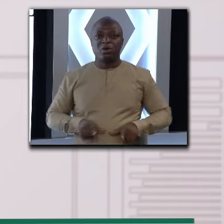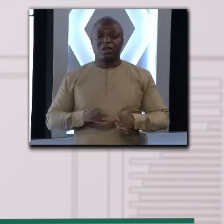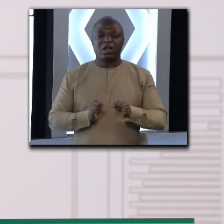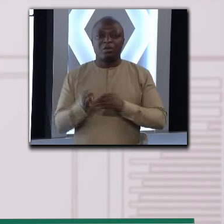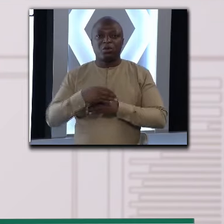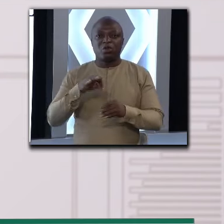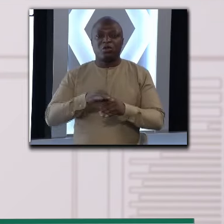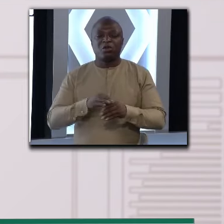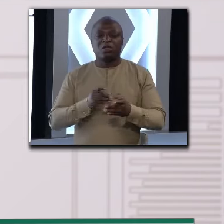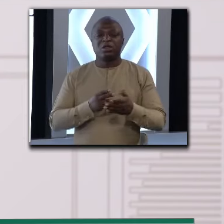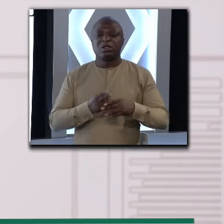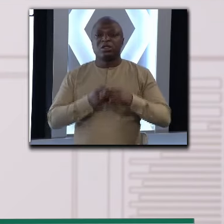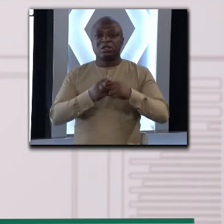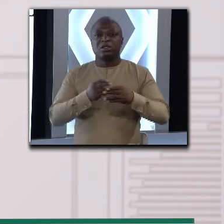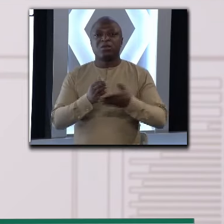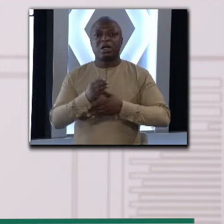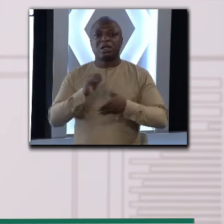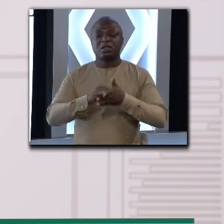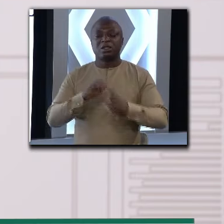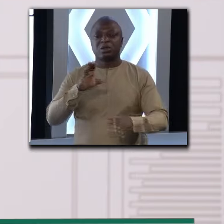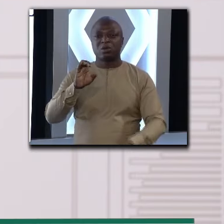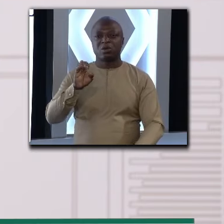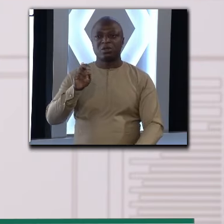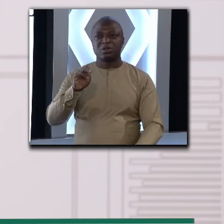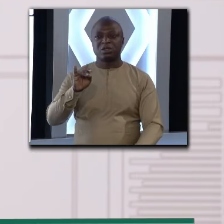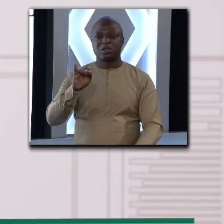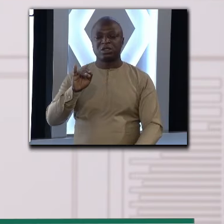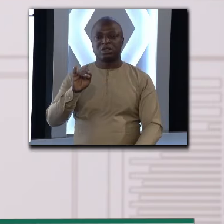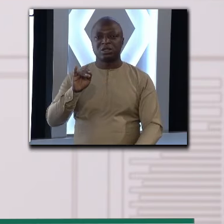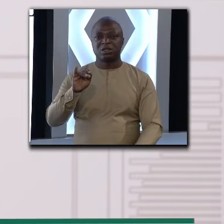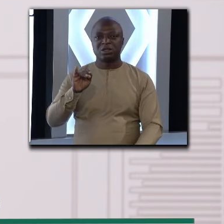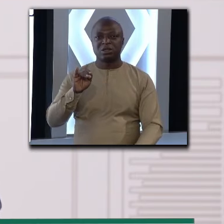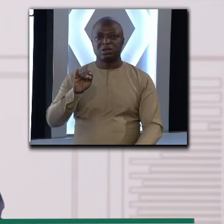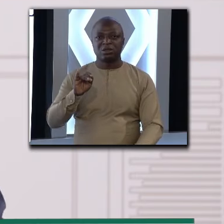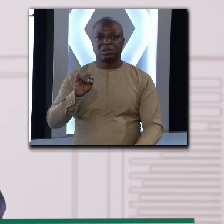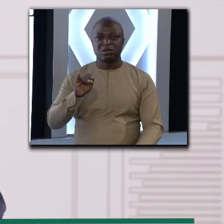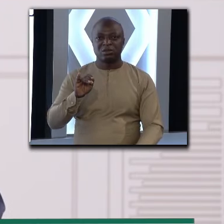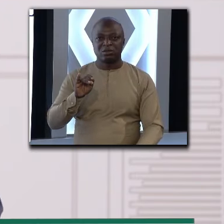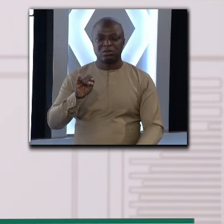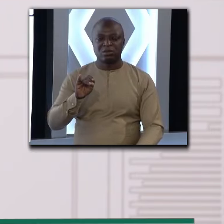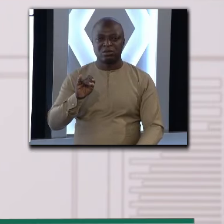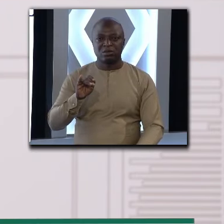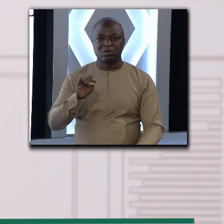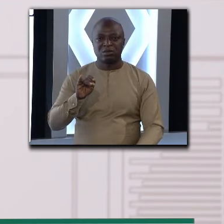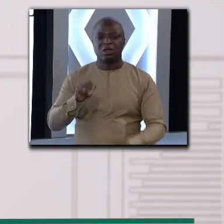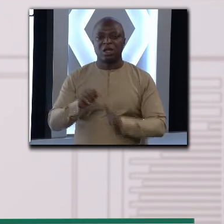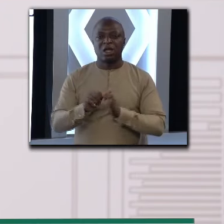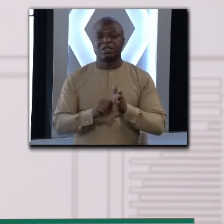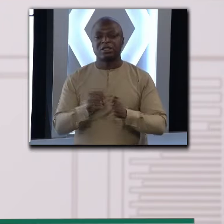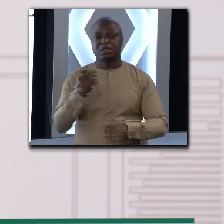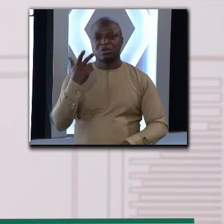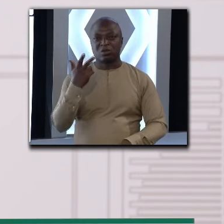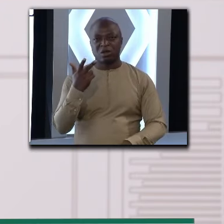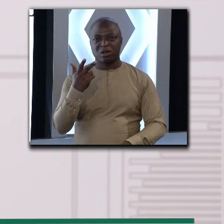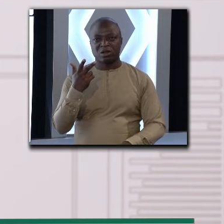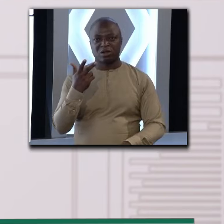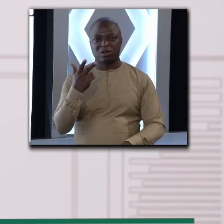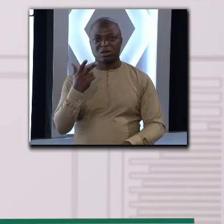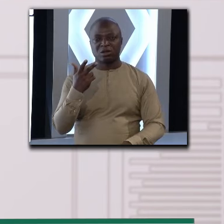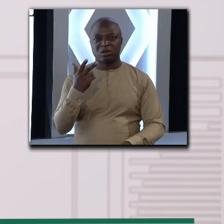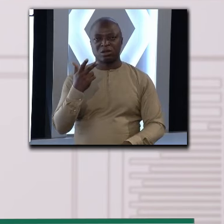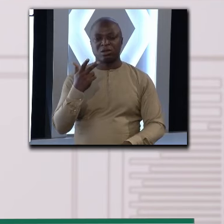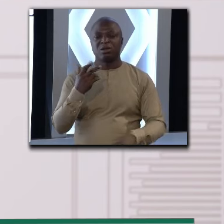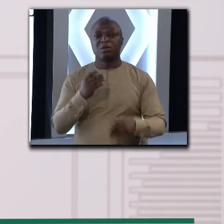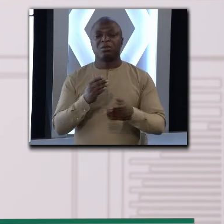vote désignés par la Commission électorale nationale indépendante, CENI. Article 3.